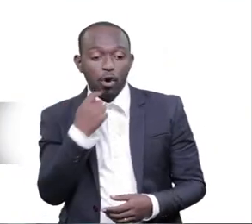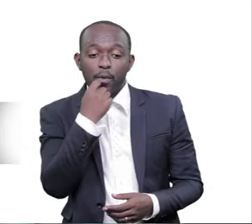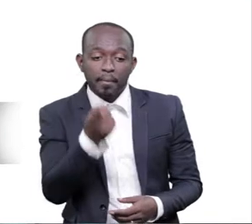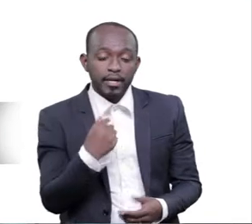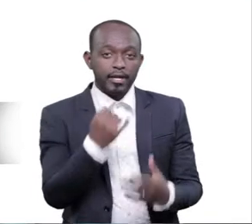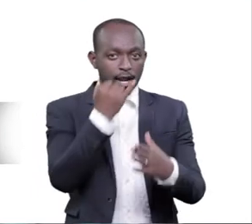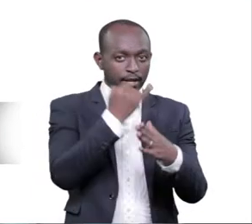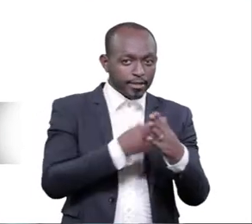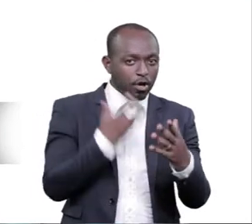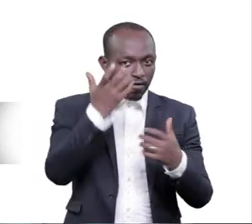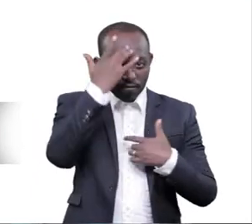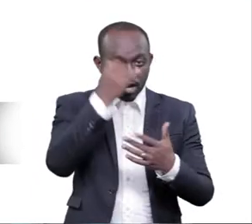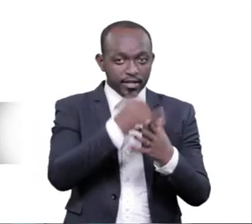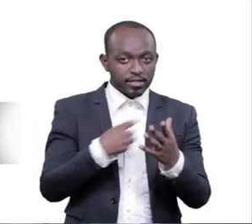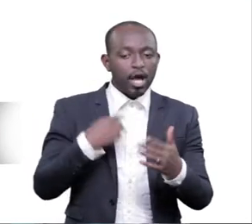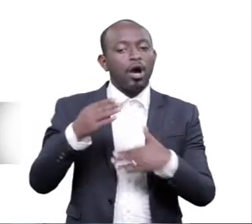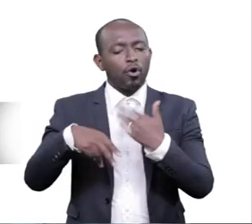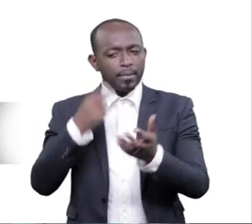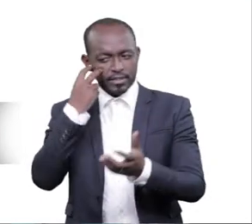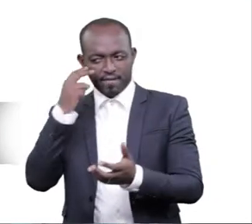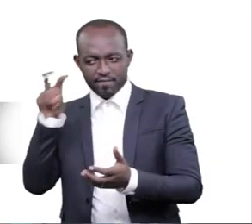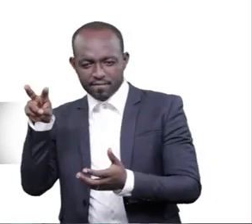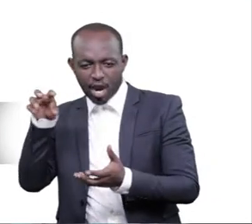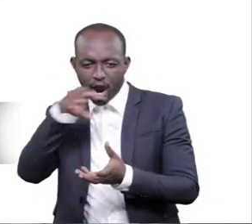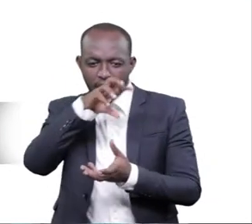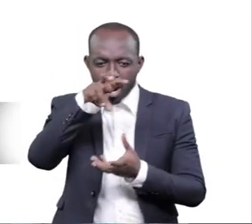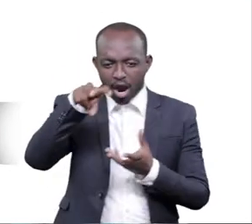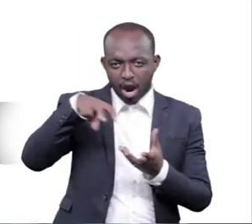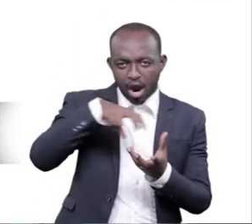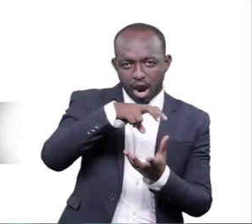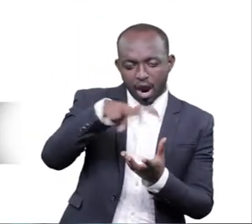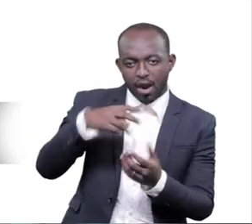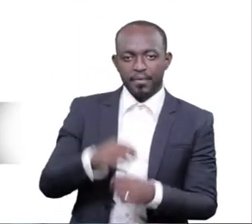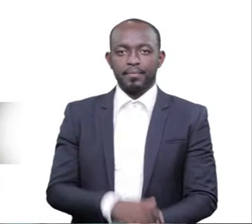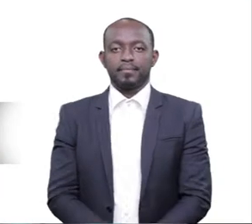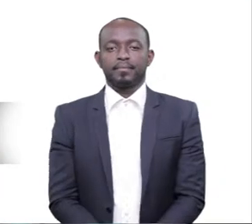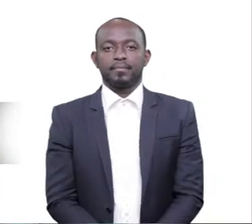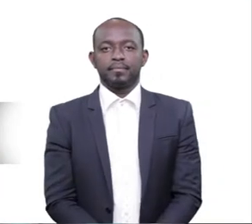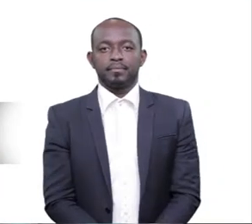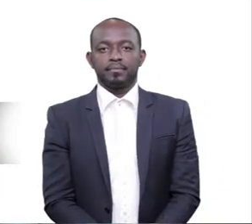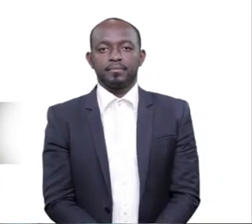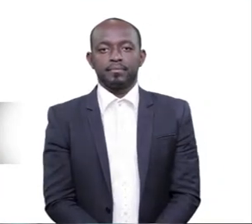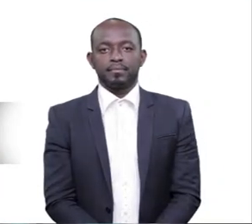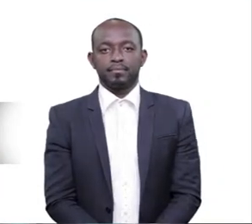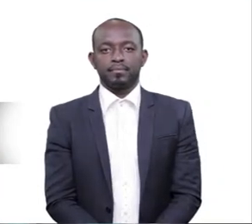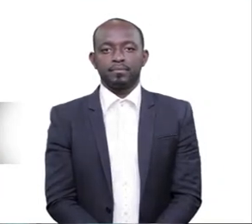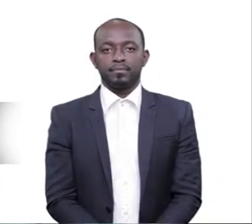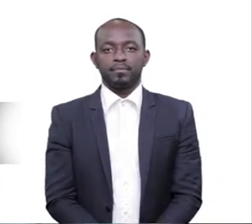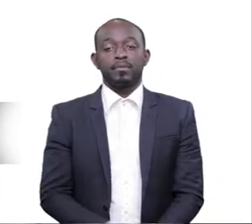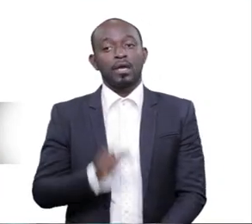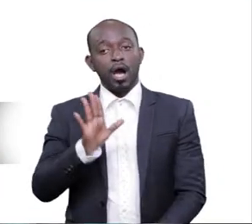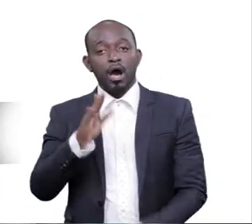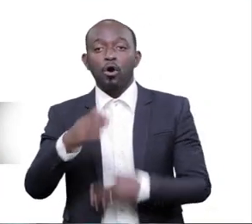bakomeje bankurikirana ubwo bambwira ko ngomba gukomeza namubyara